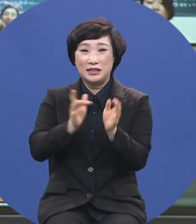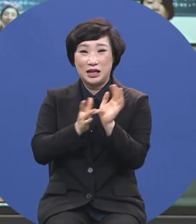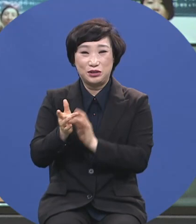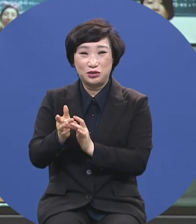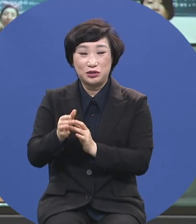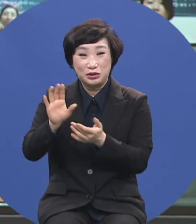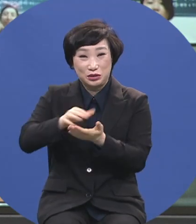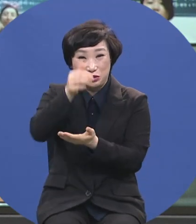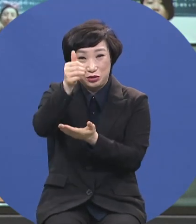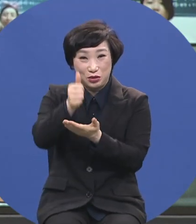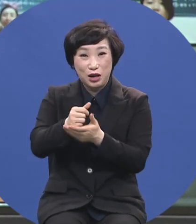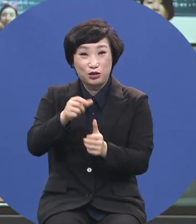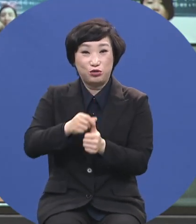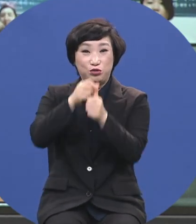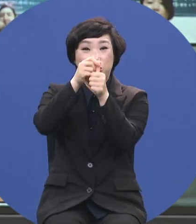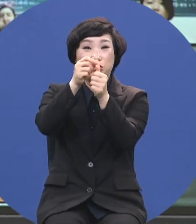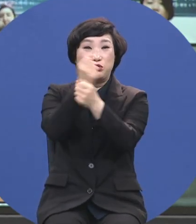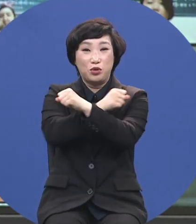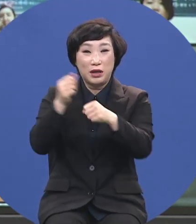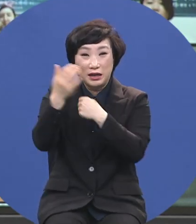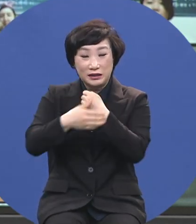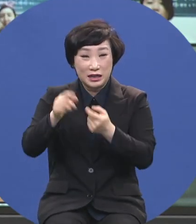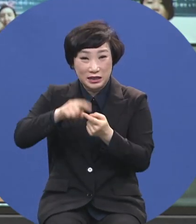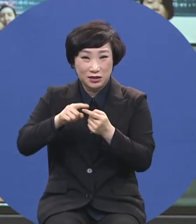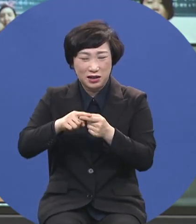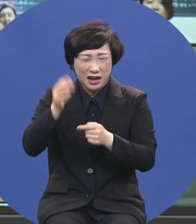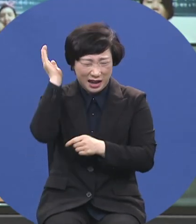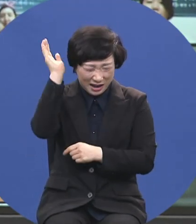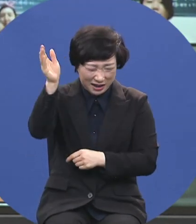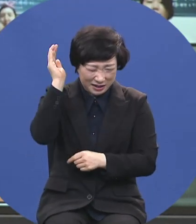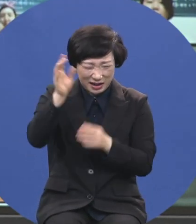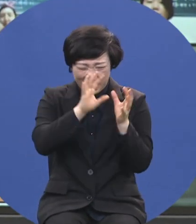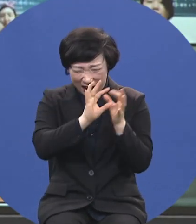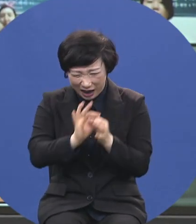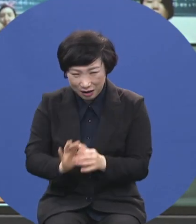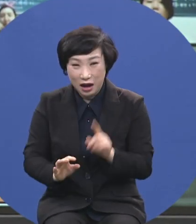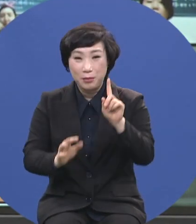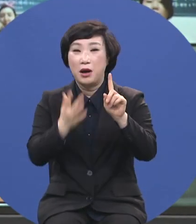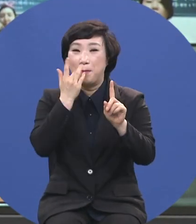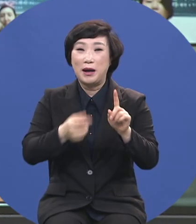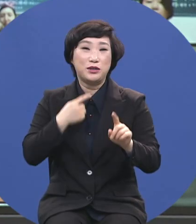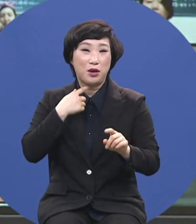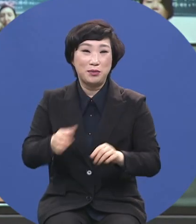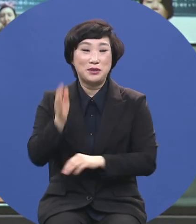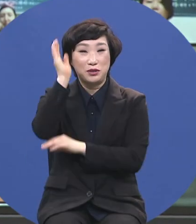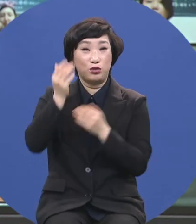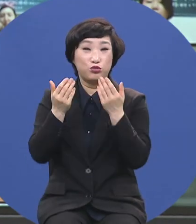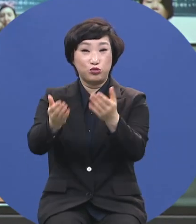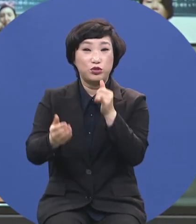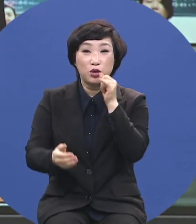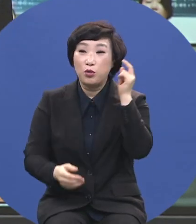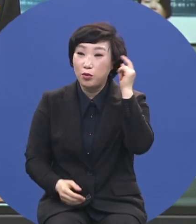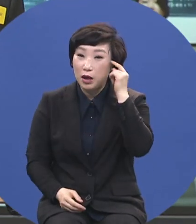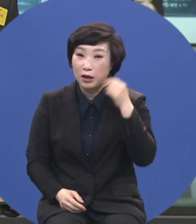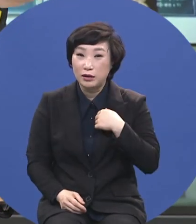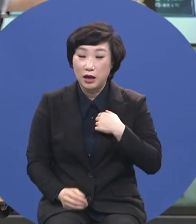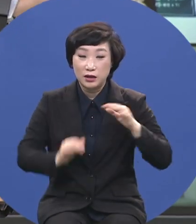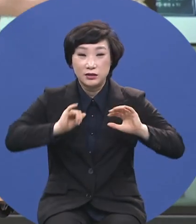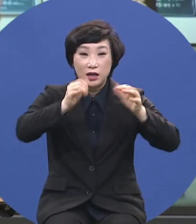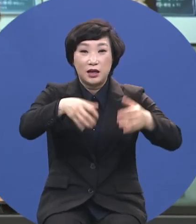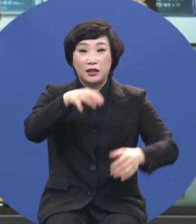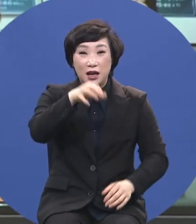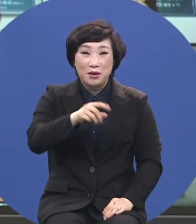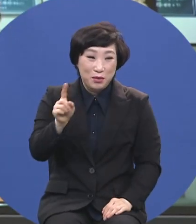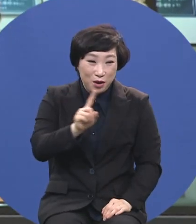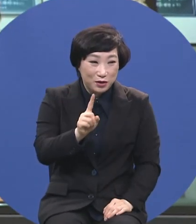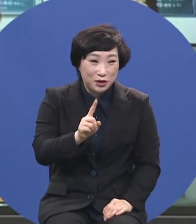예수 그리스도의 구속의 은총에 대해서 단 한 번도 안 빠지고 말하느냐. 이 세상에